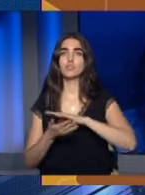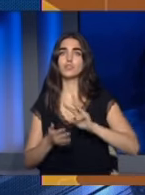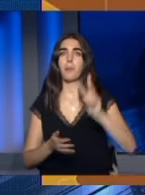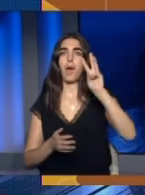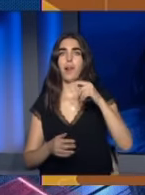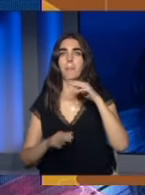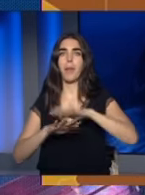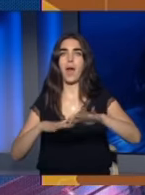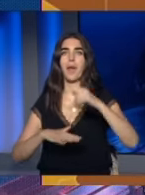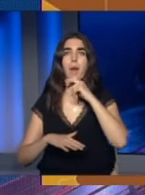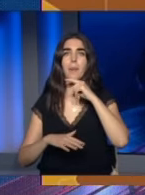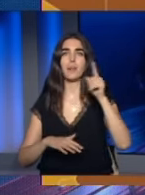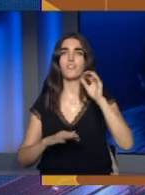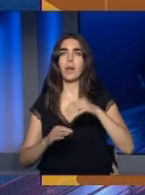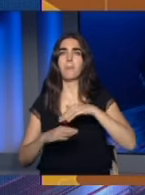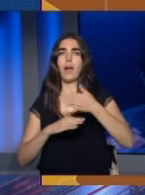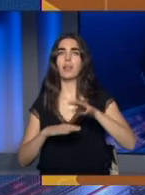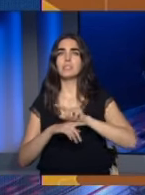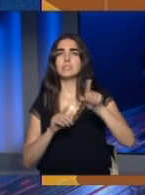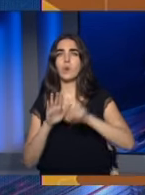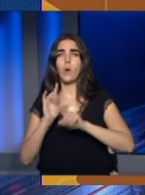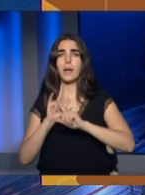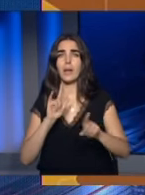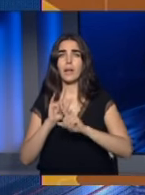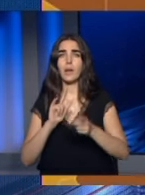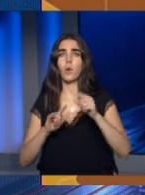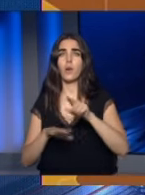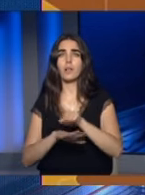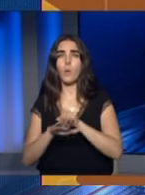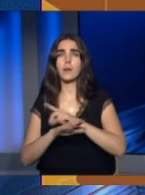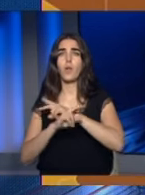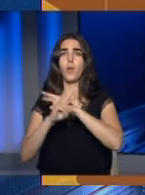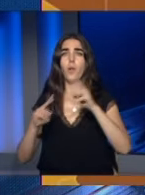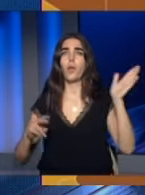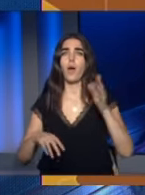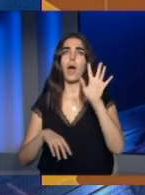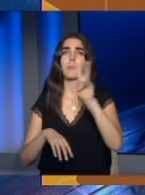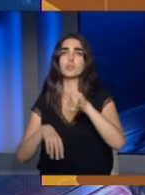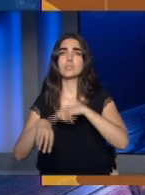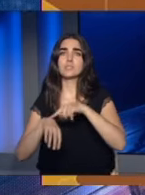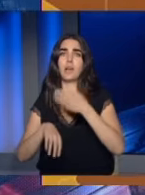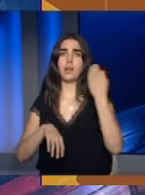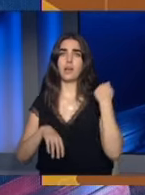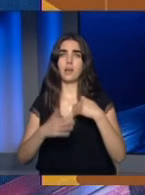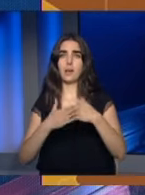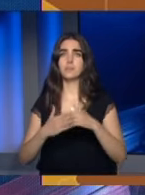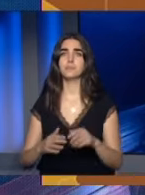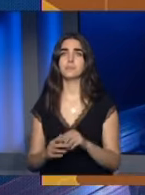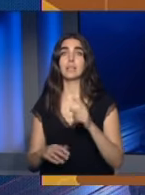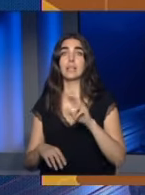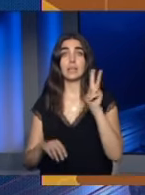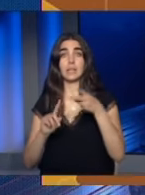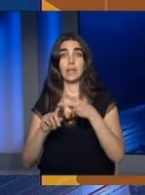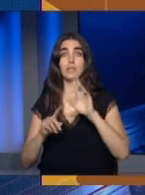الاحمر بعدد من الصواريخ والطائرات المسيره وهو ثاني استهداف للحامل خلال 24 ساعه الثانيه استهدفت مدمره